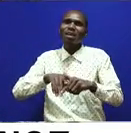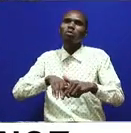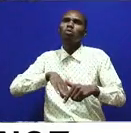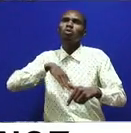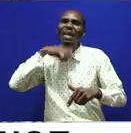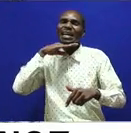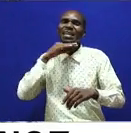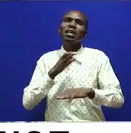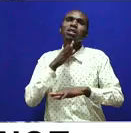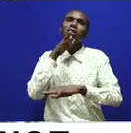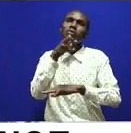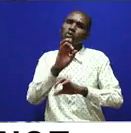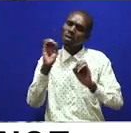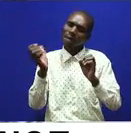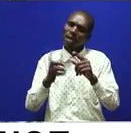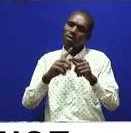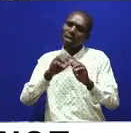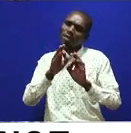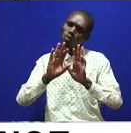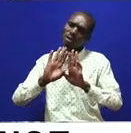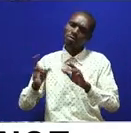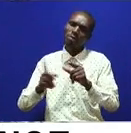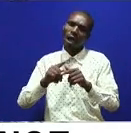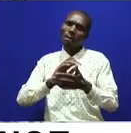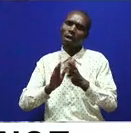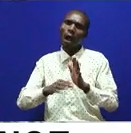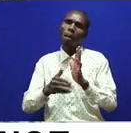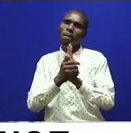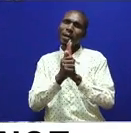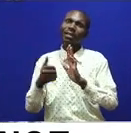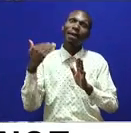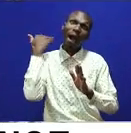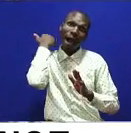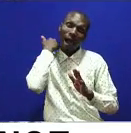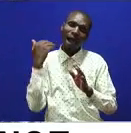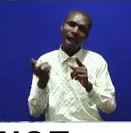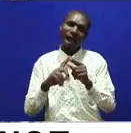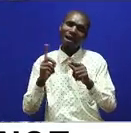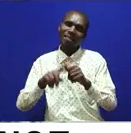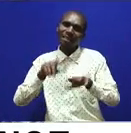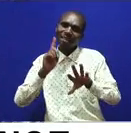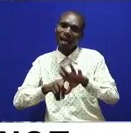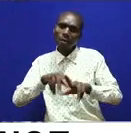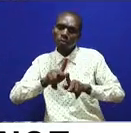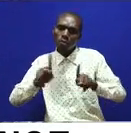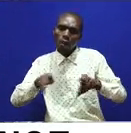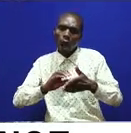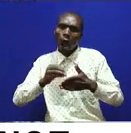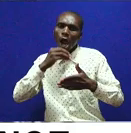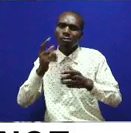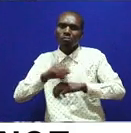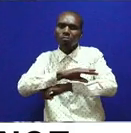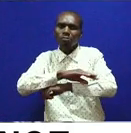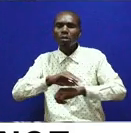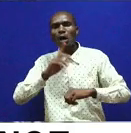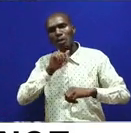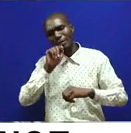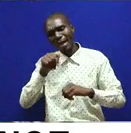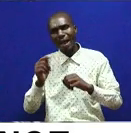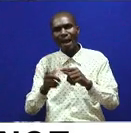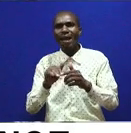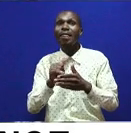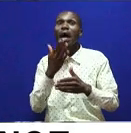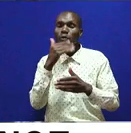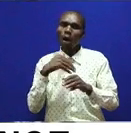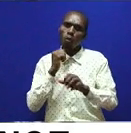to metiye. Iyo ba kome ni bago. Ba toite no twara e da gre mesa na ba o ta muri gore mesa. Iwo na kiye ke